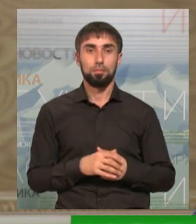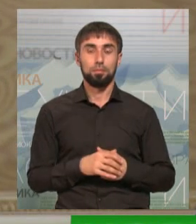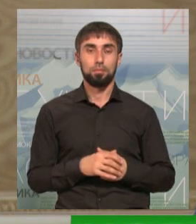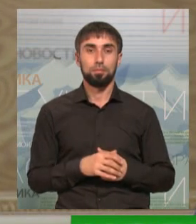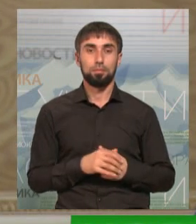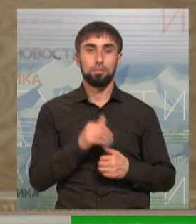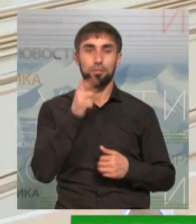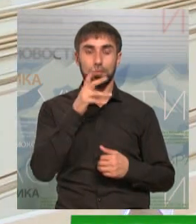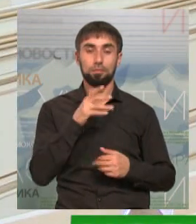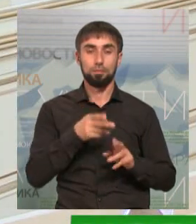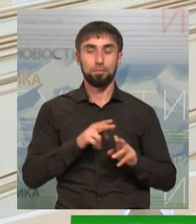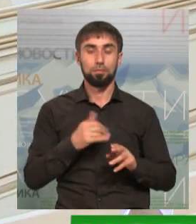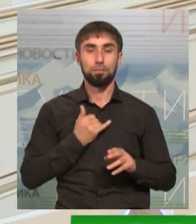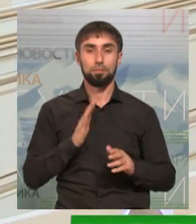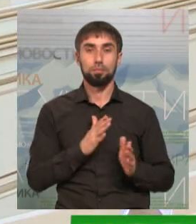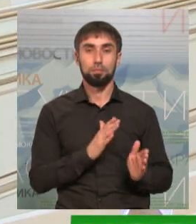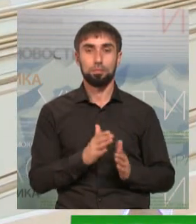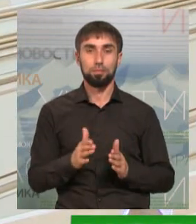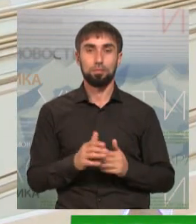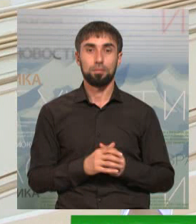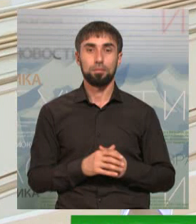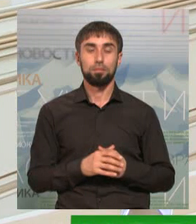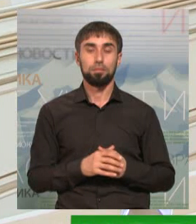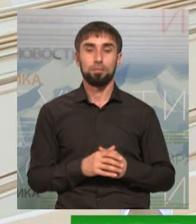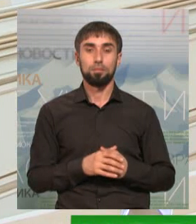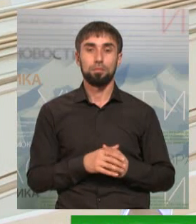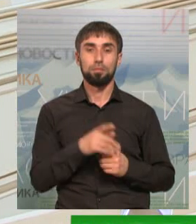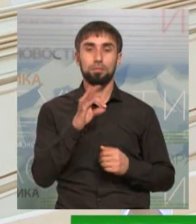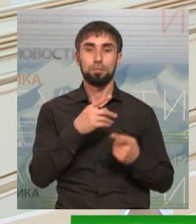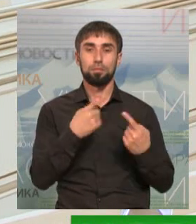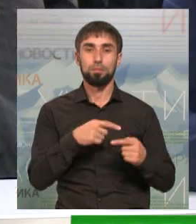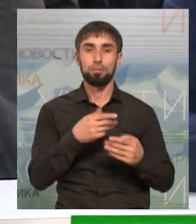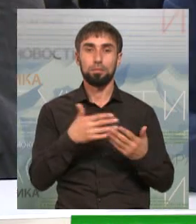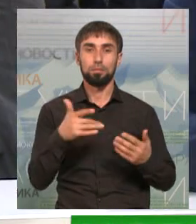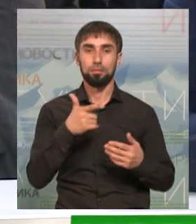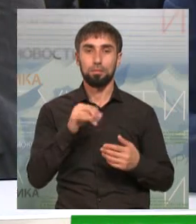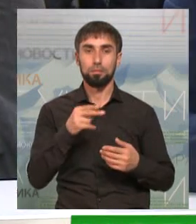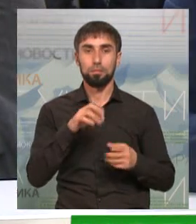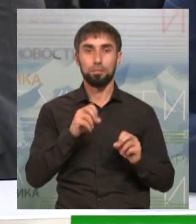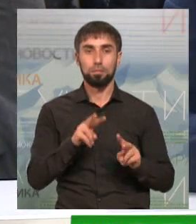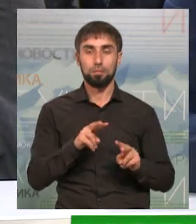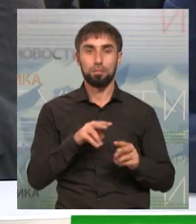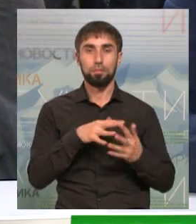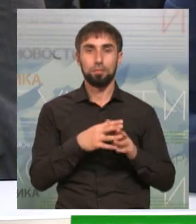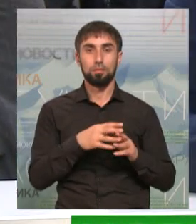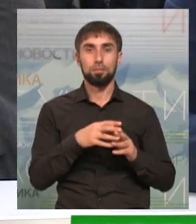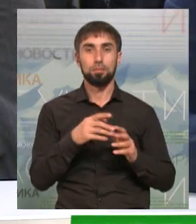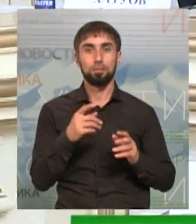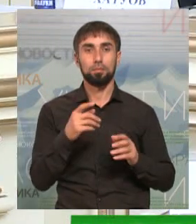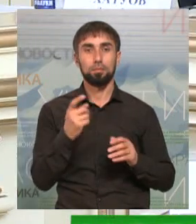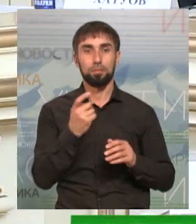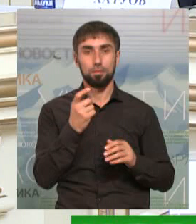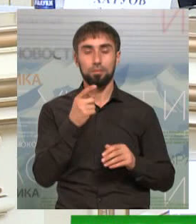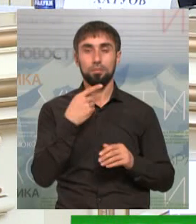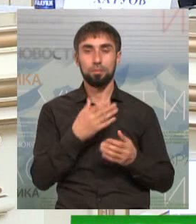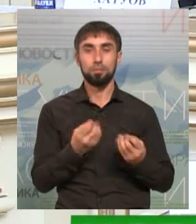Тогда у нас будет порядок. Причин нерентабельности, то есть убыточности некоторых ГУПов, по словам специалистов Минсельхоза, несколько. Среди них